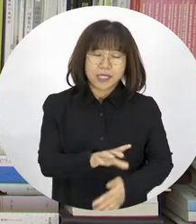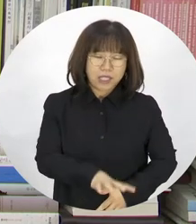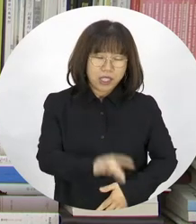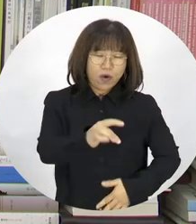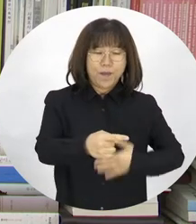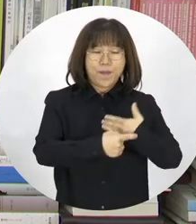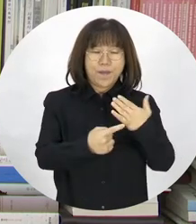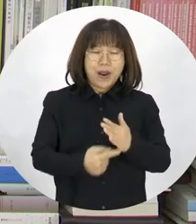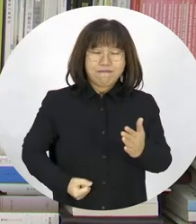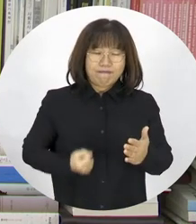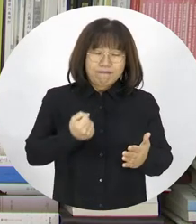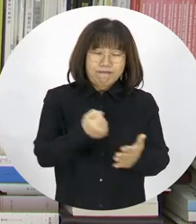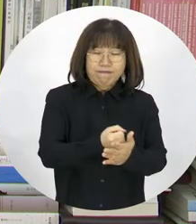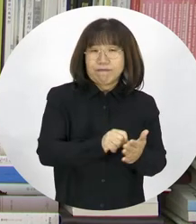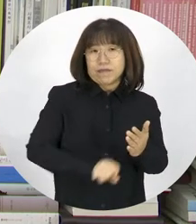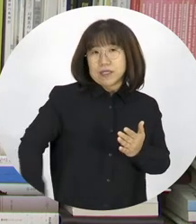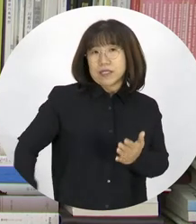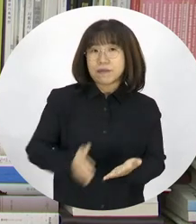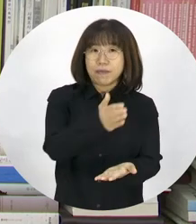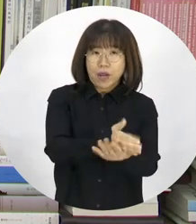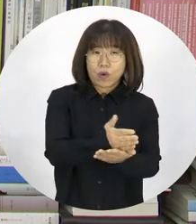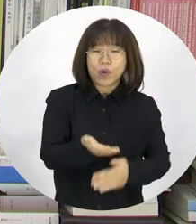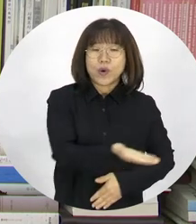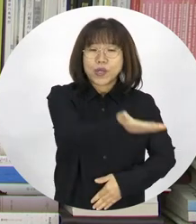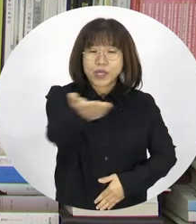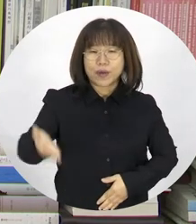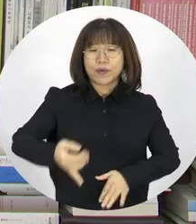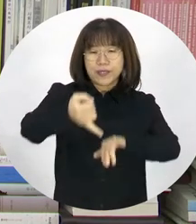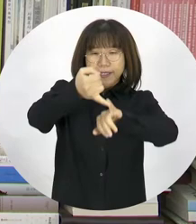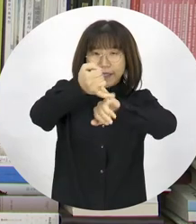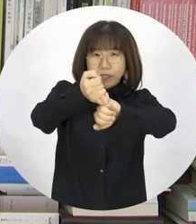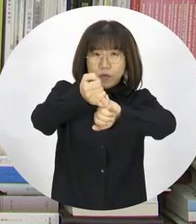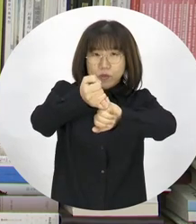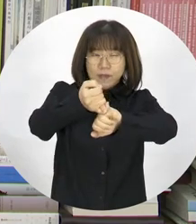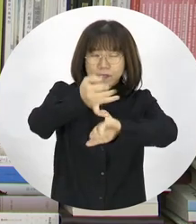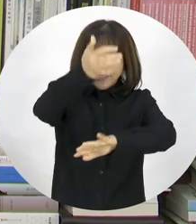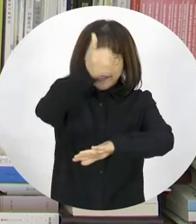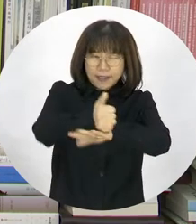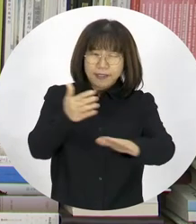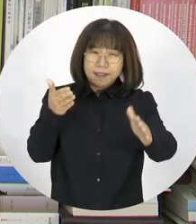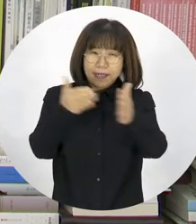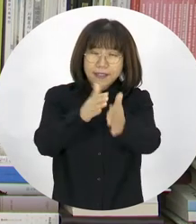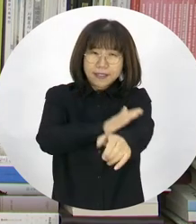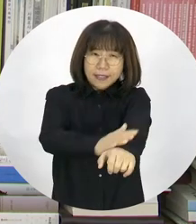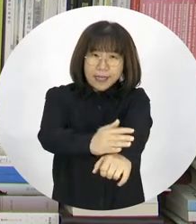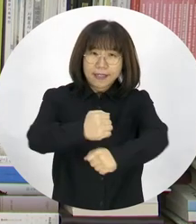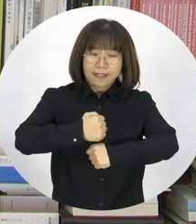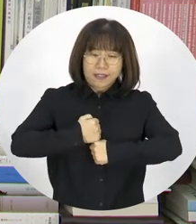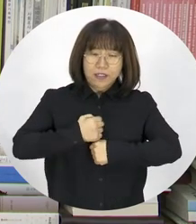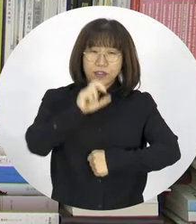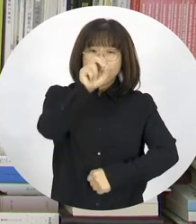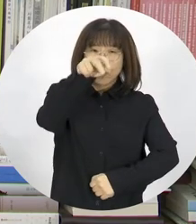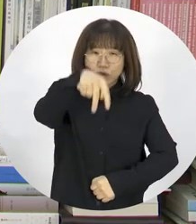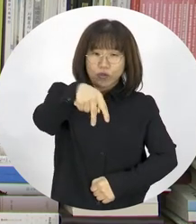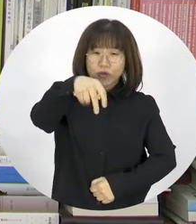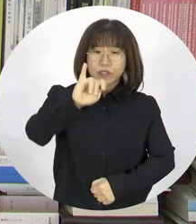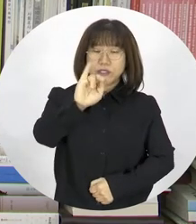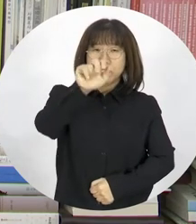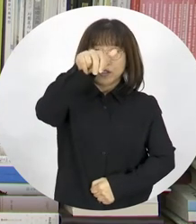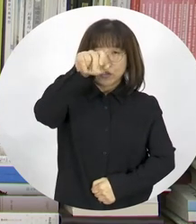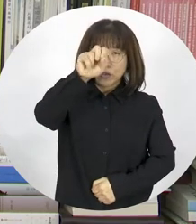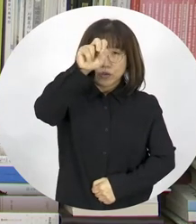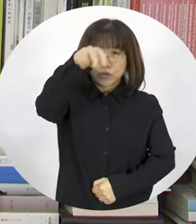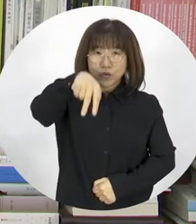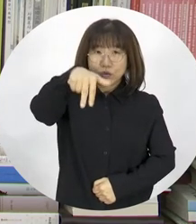않고 구민 여러분과의 약속을 끝까지 지켜나가는 유시 유종의 마음가짐으로